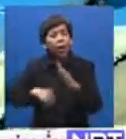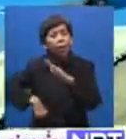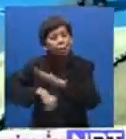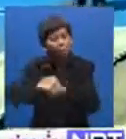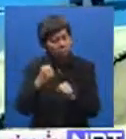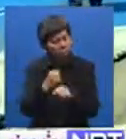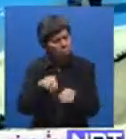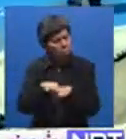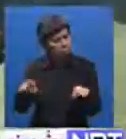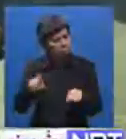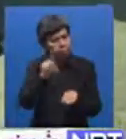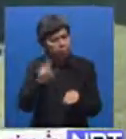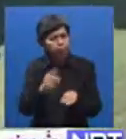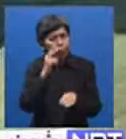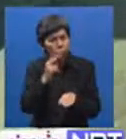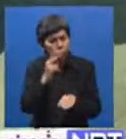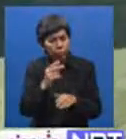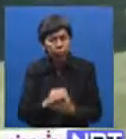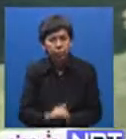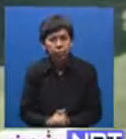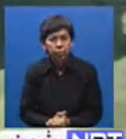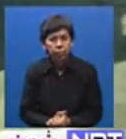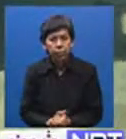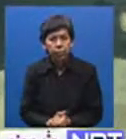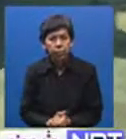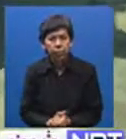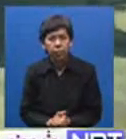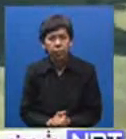ว่าได้มาตรฐานหรือไม